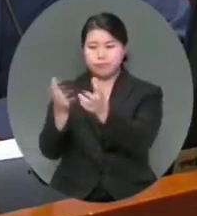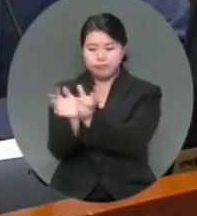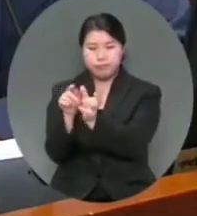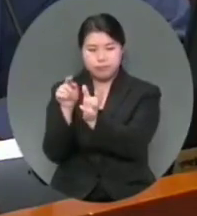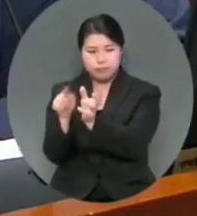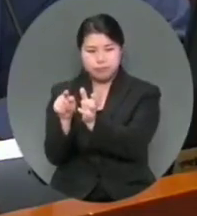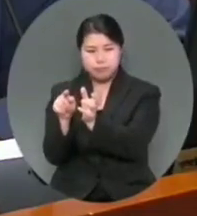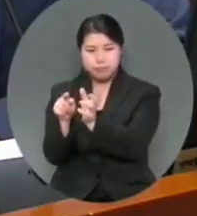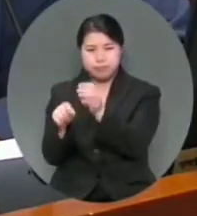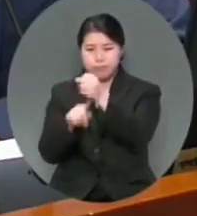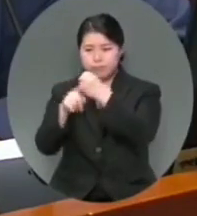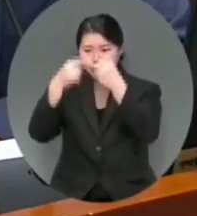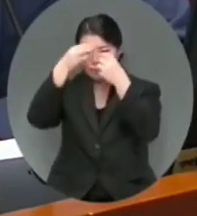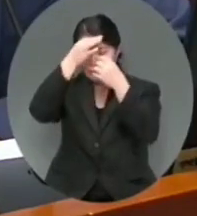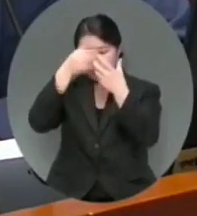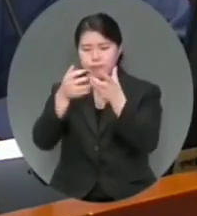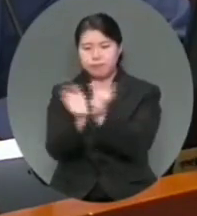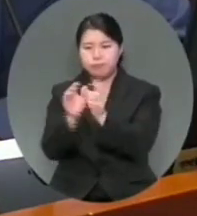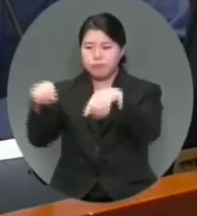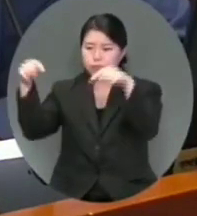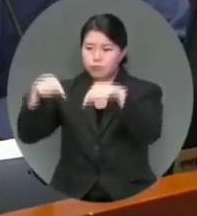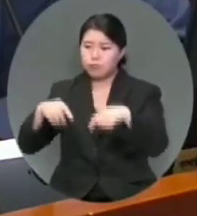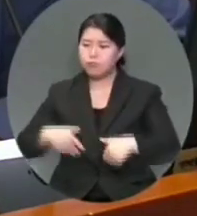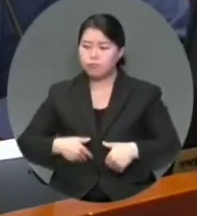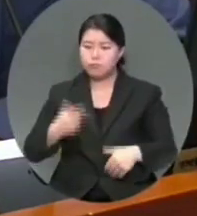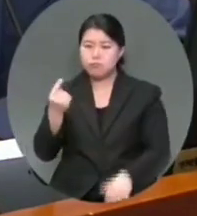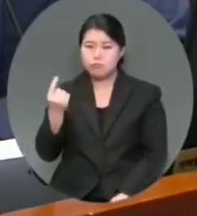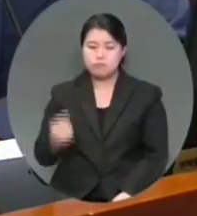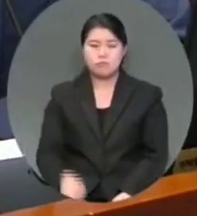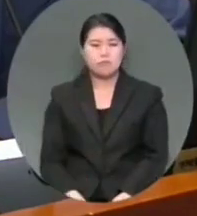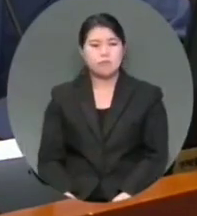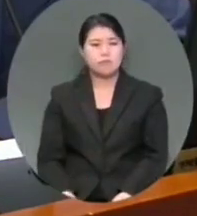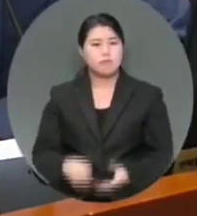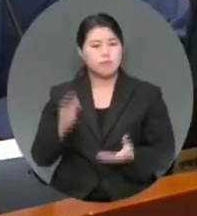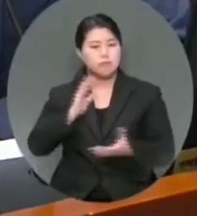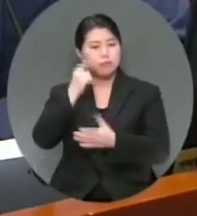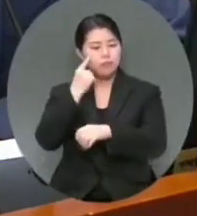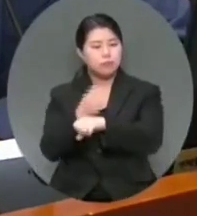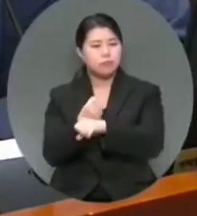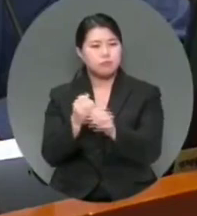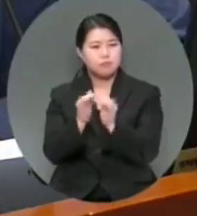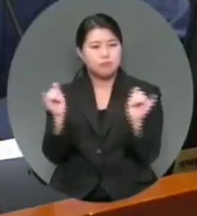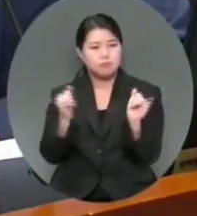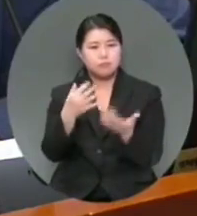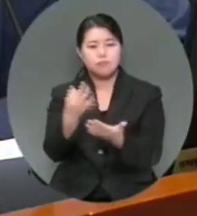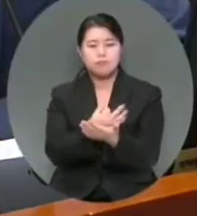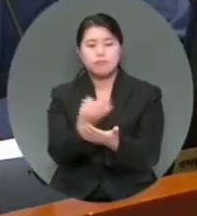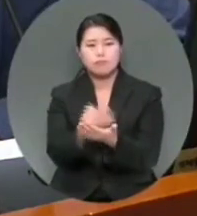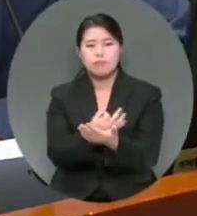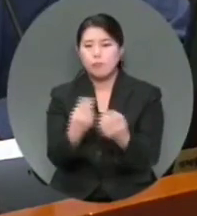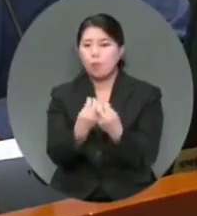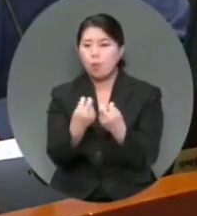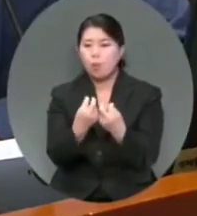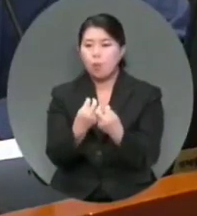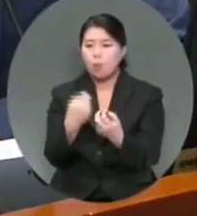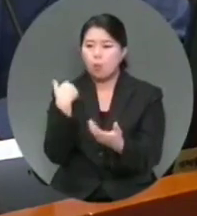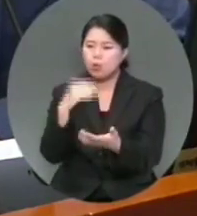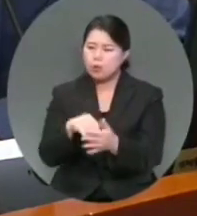그다음에 주무부처인 과기부가 협의를 하셔야 되지 않겠습니까? 자, 그러면 학생 연구자들의 인건비는 그럼 어떻게 살려야 될